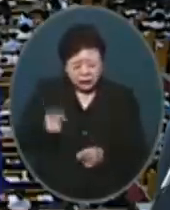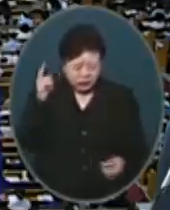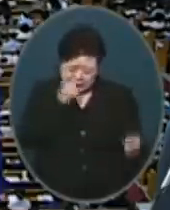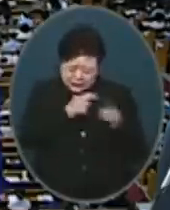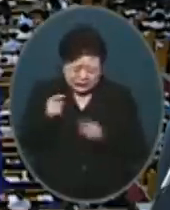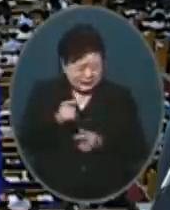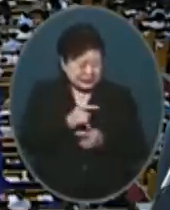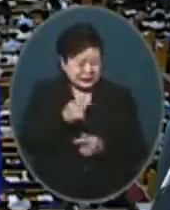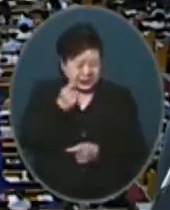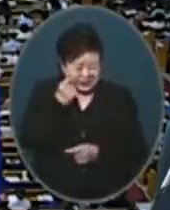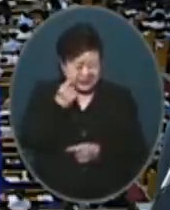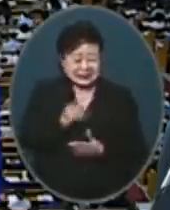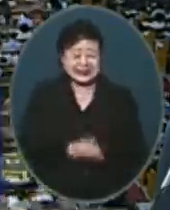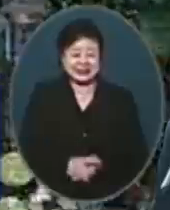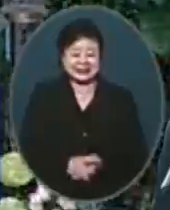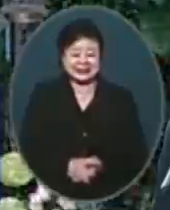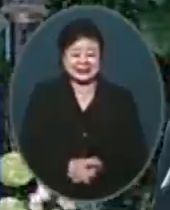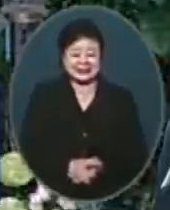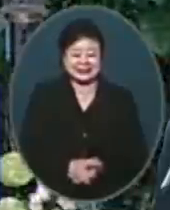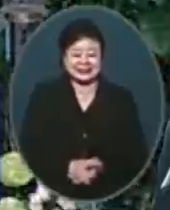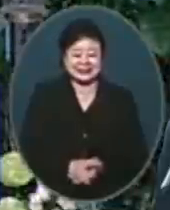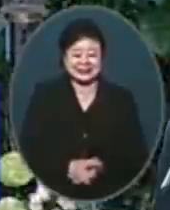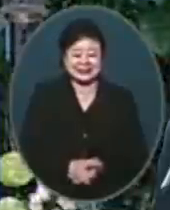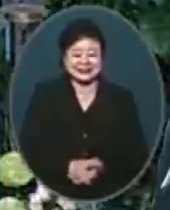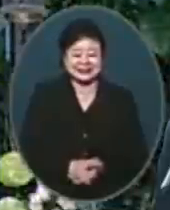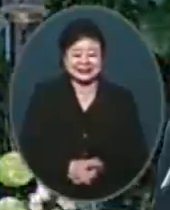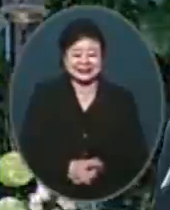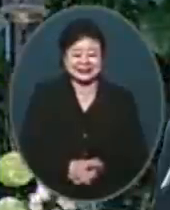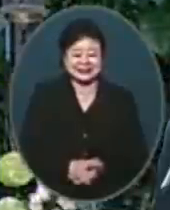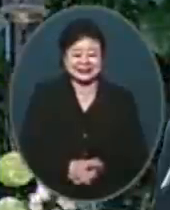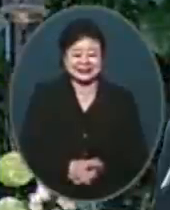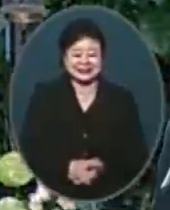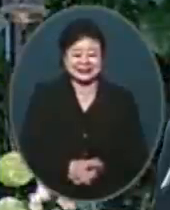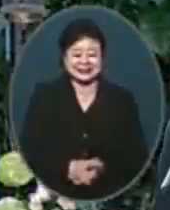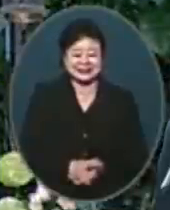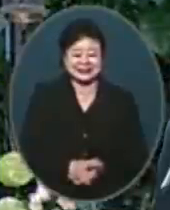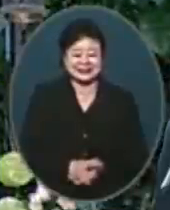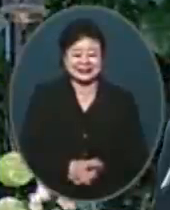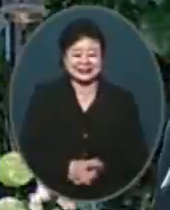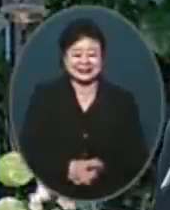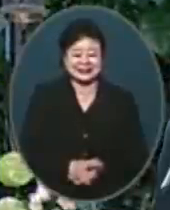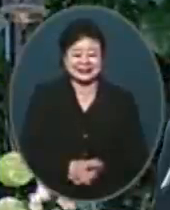너를 해치지 아니하리로다.